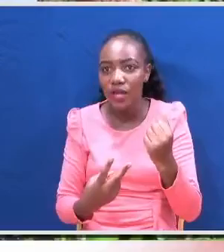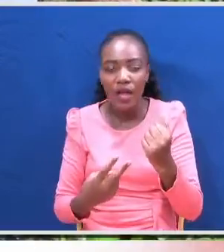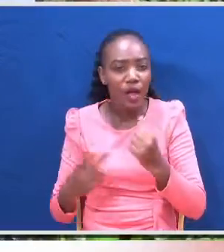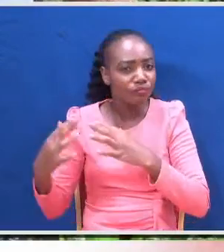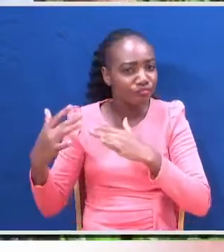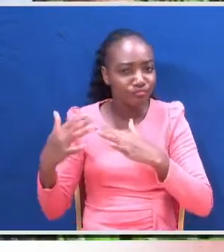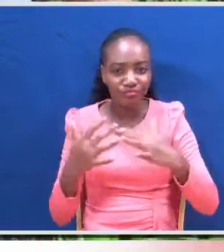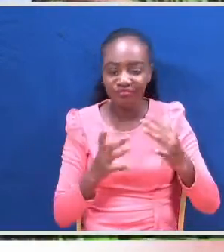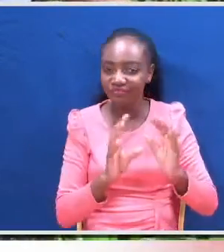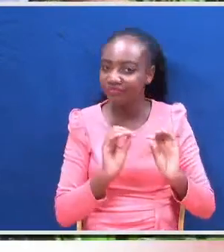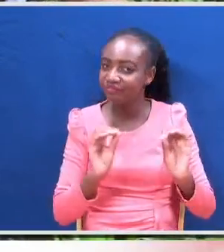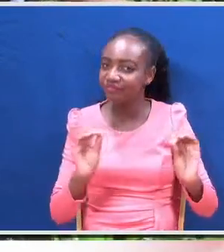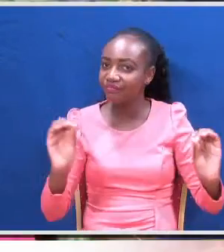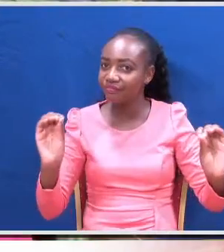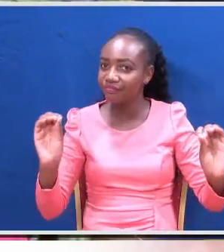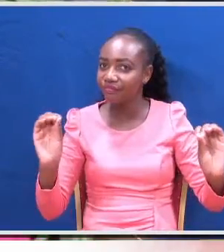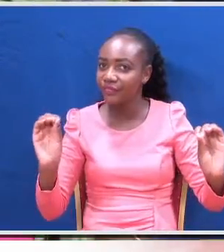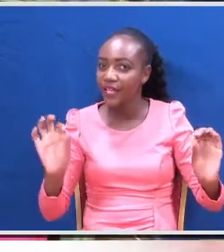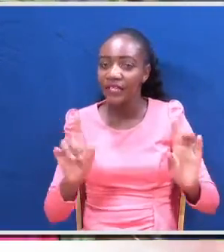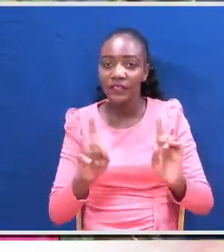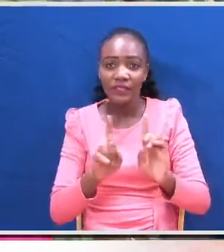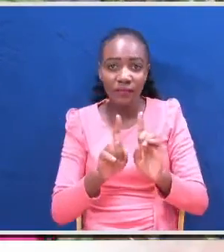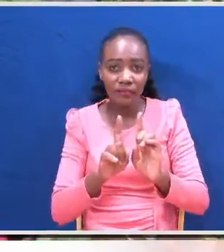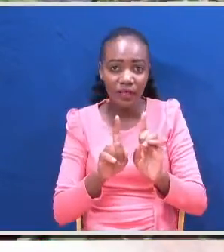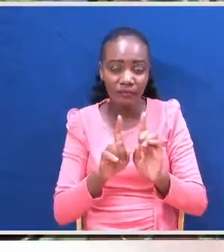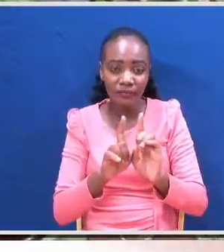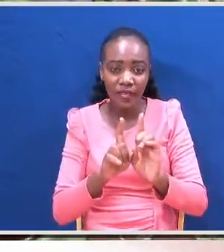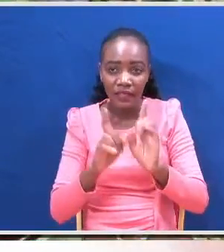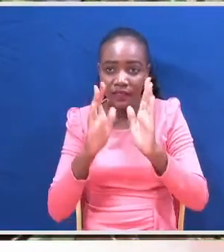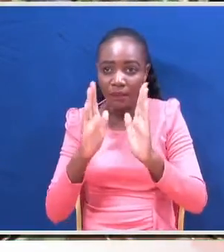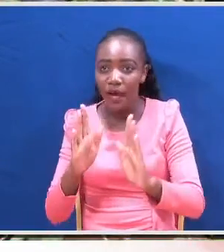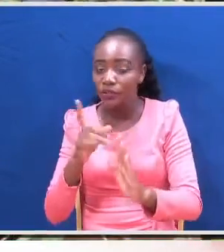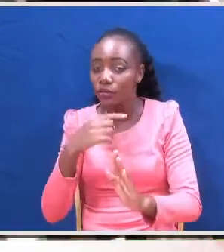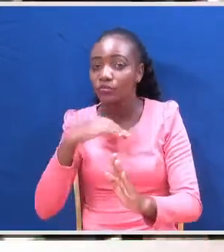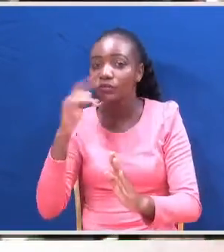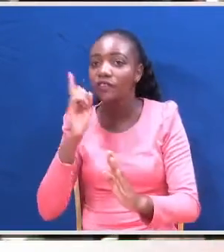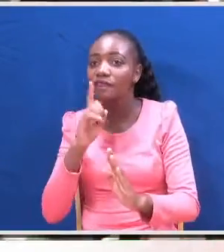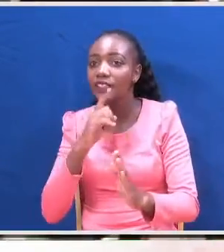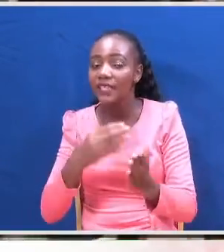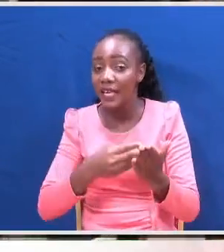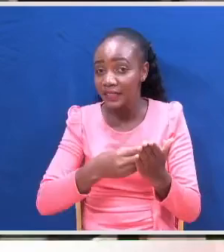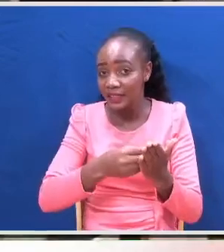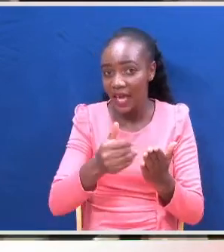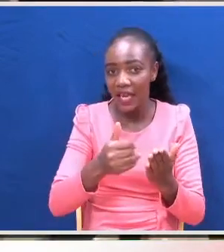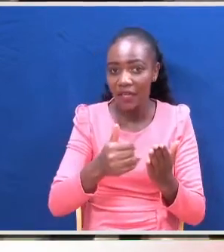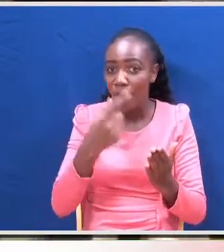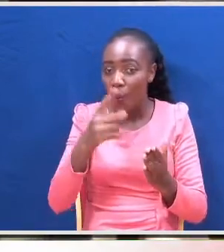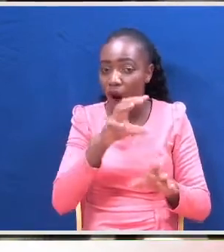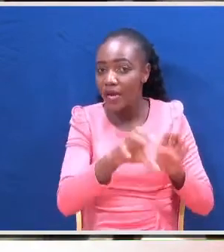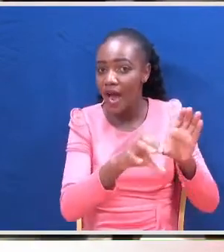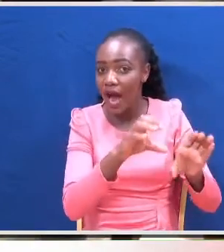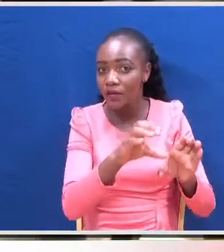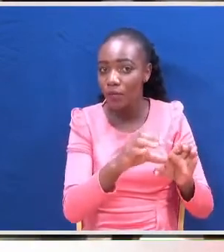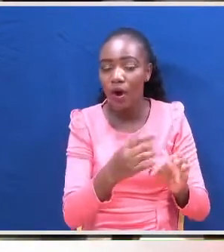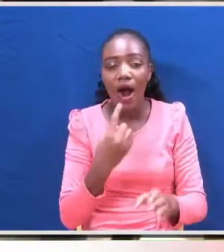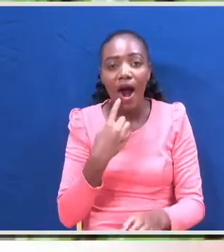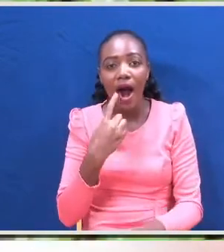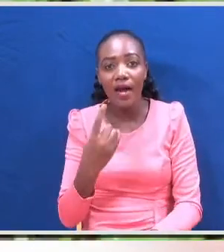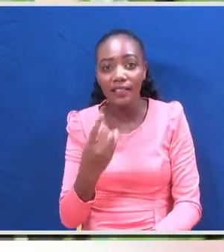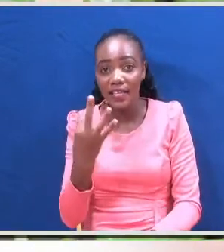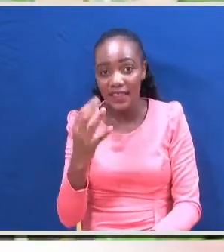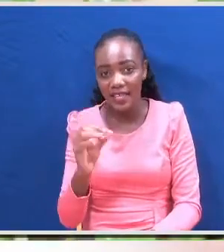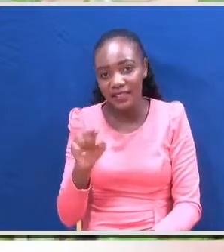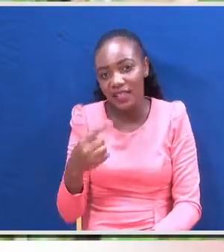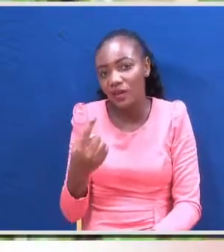tofauti zozote. Inasemekana kuwa mwenda zake alikuwa ameuza ng'ombe mmoja kwa kima cha shilingi